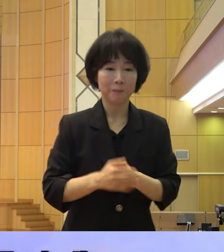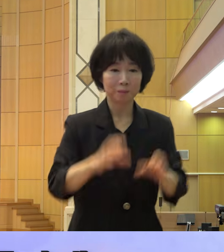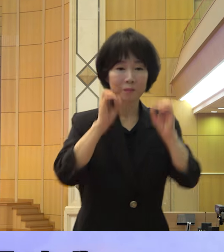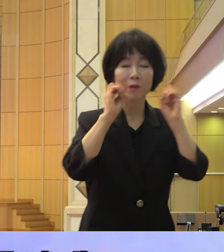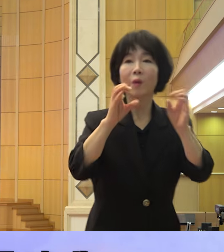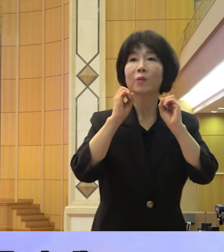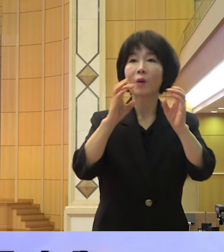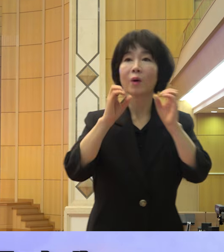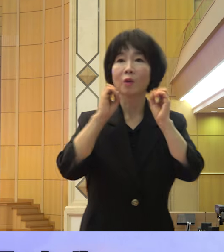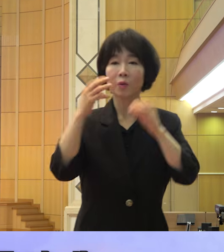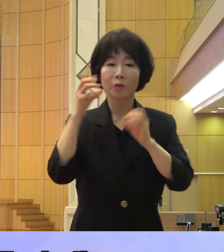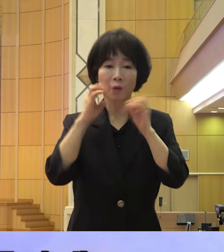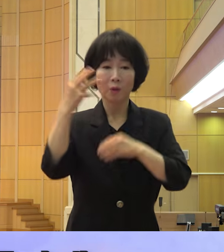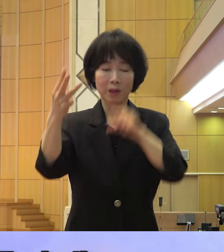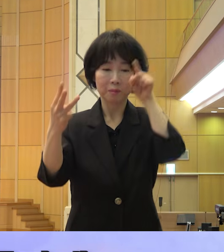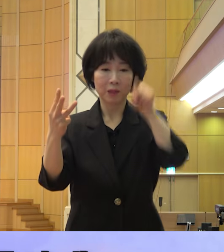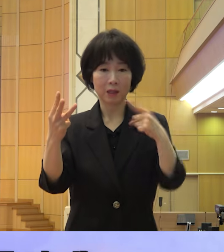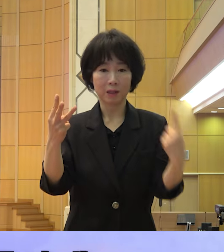전도서 3장 1절 볼까요?